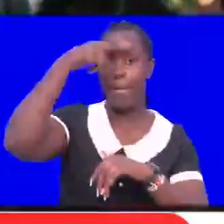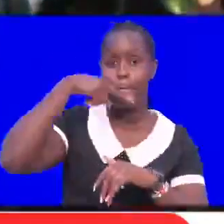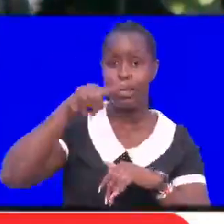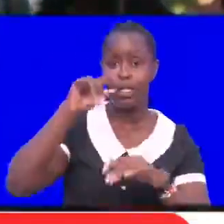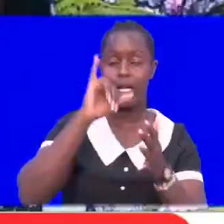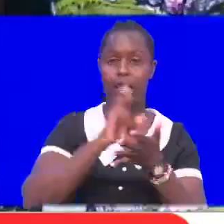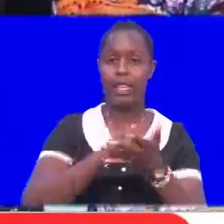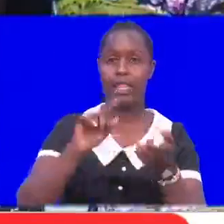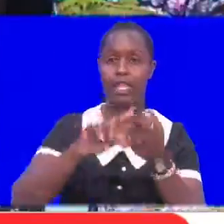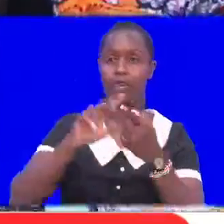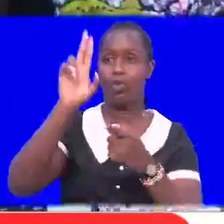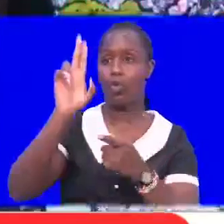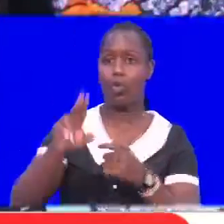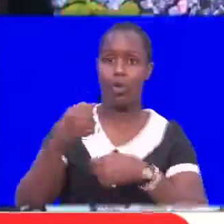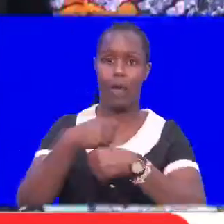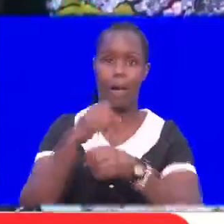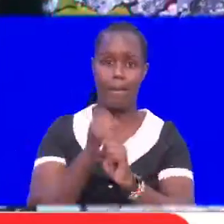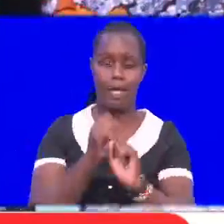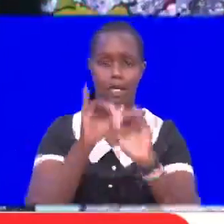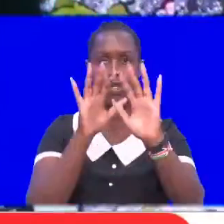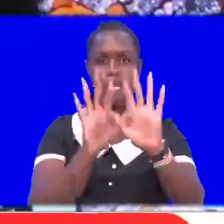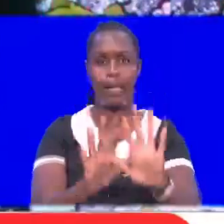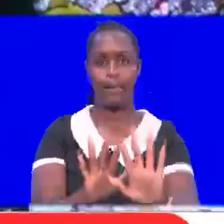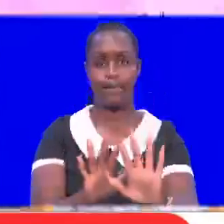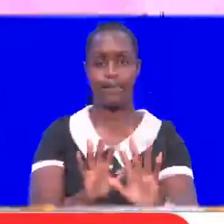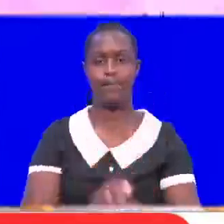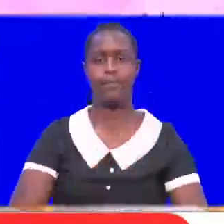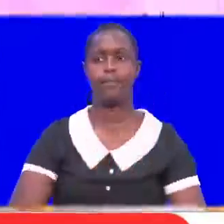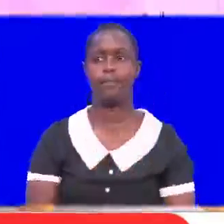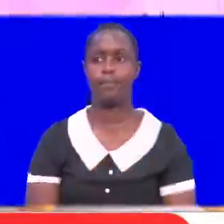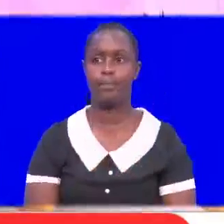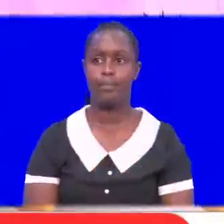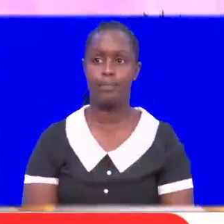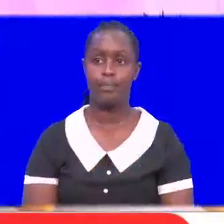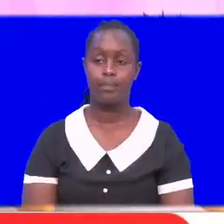usiguze. Zainab Mohamed, T47. Tuachane na